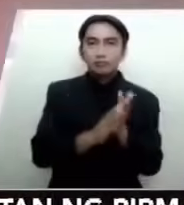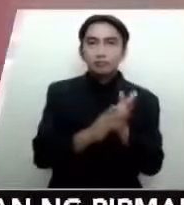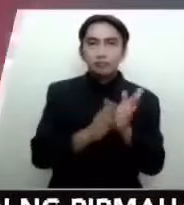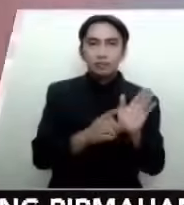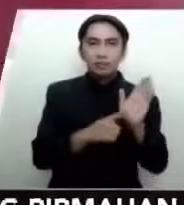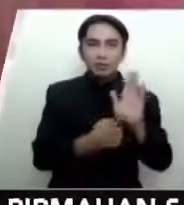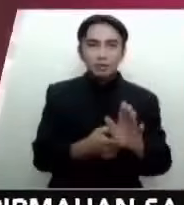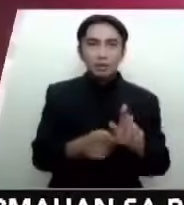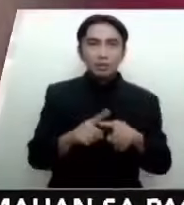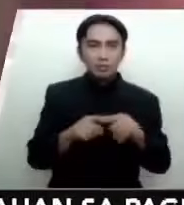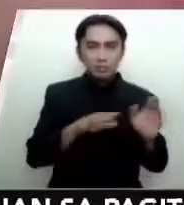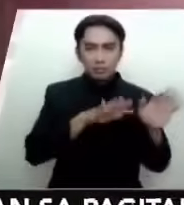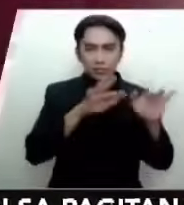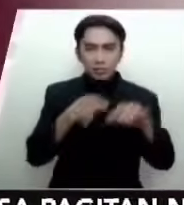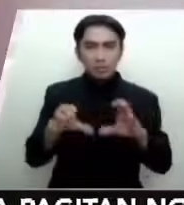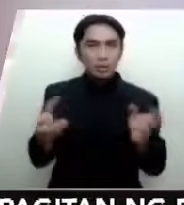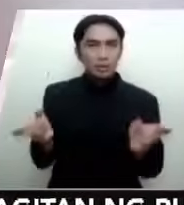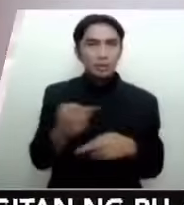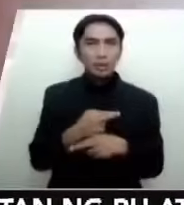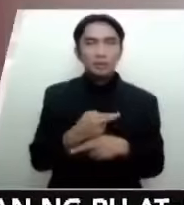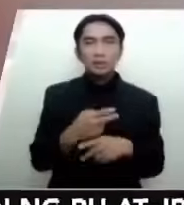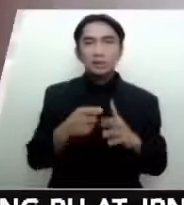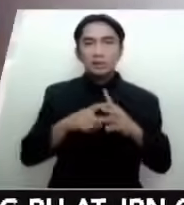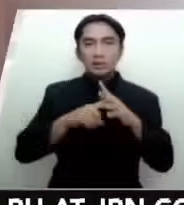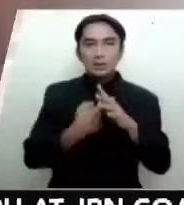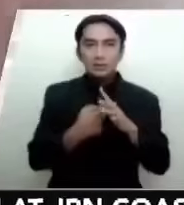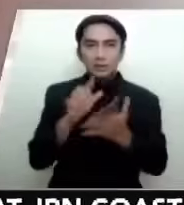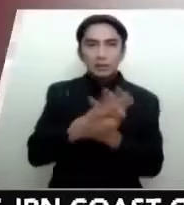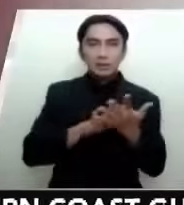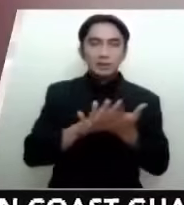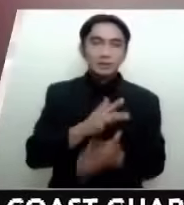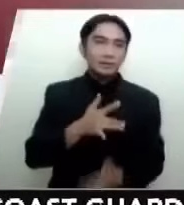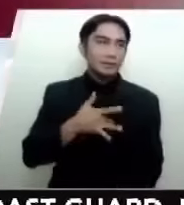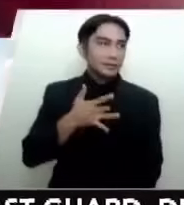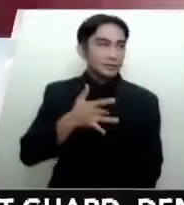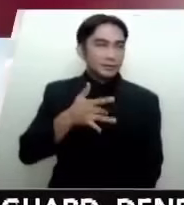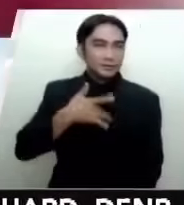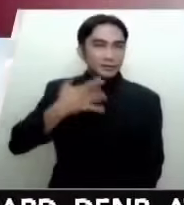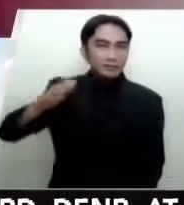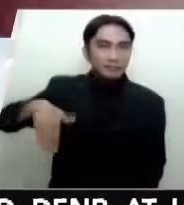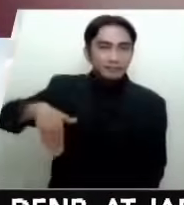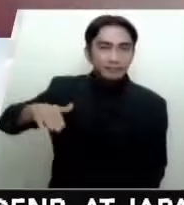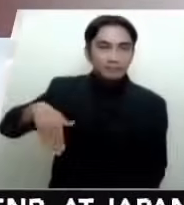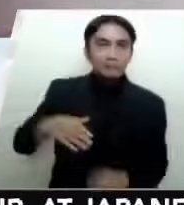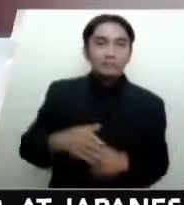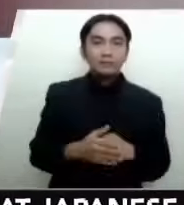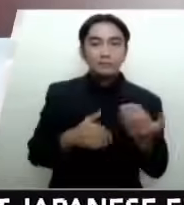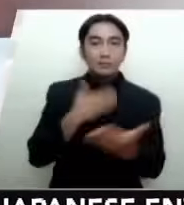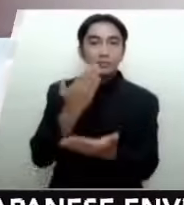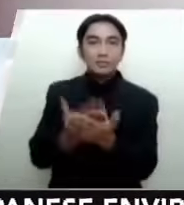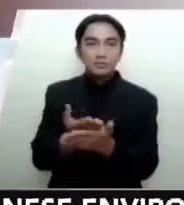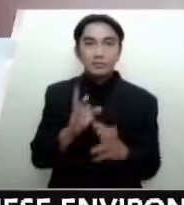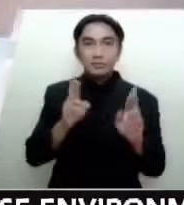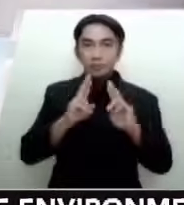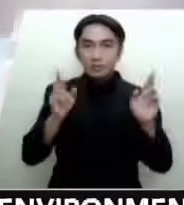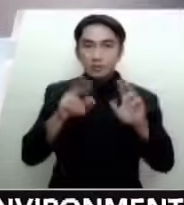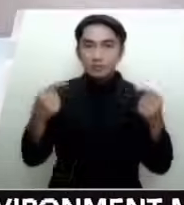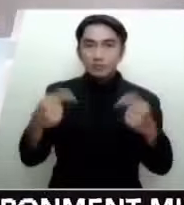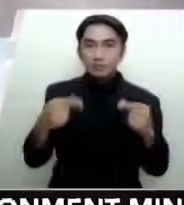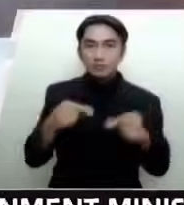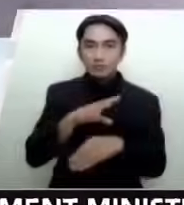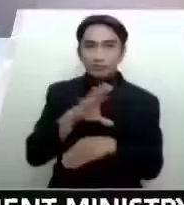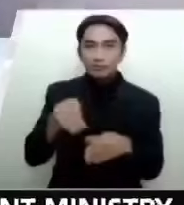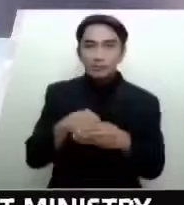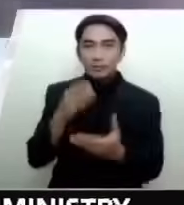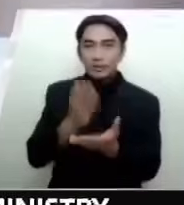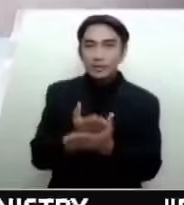classroom, nagsimula na pala ang kanilang party. Ayun, pagpasok, diretso agad siya sa stop dance game nila. Yan